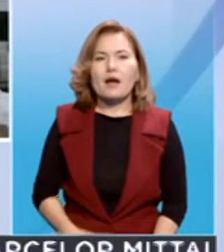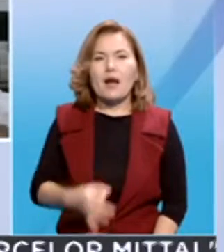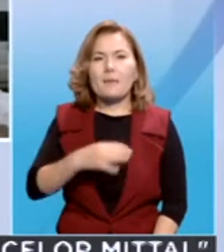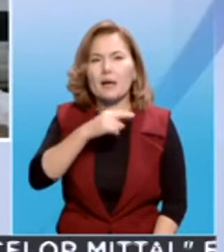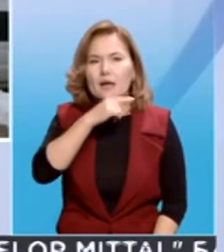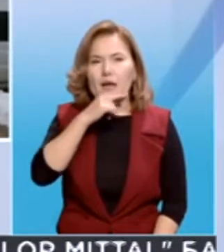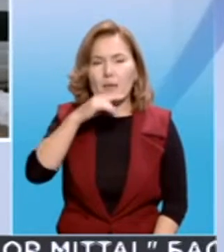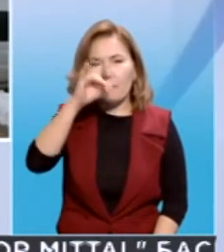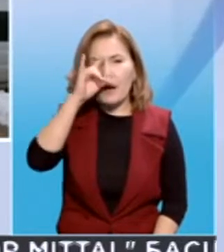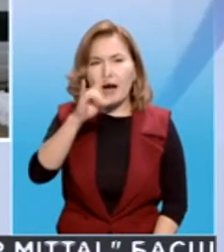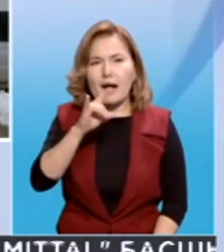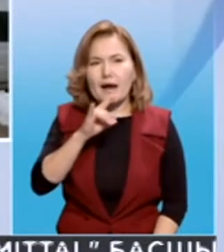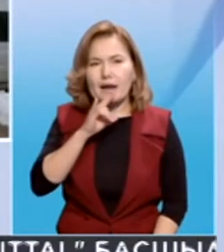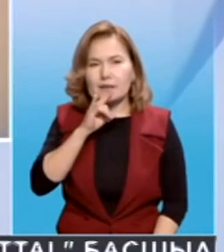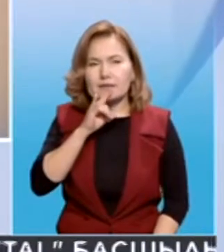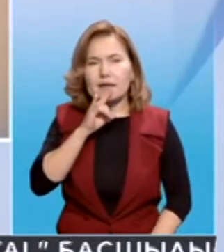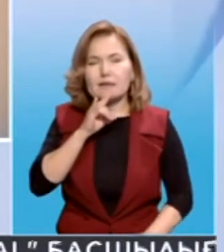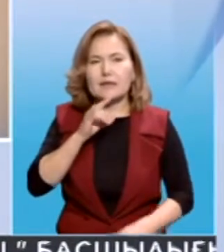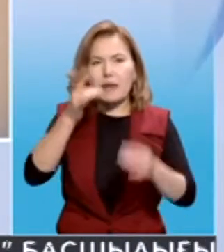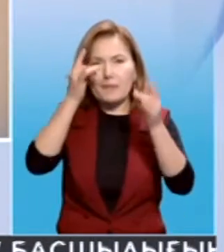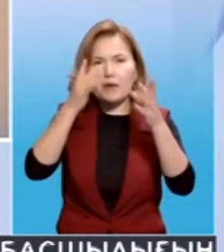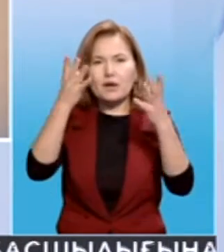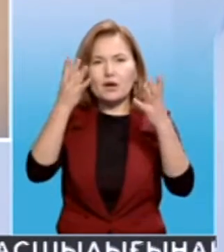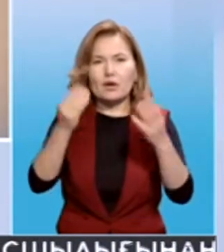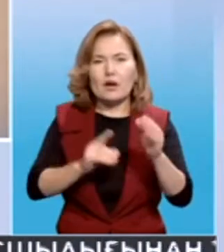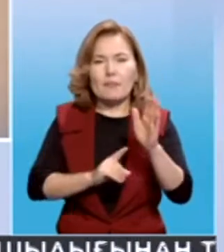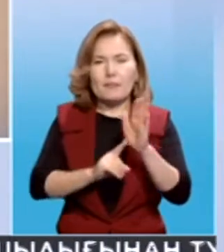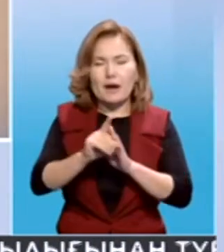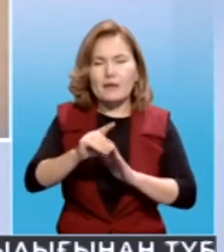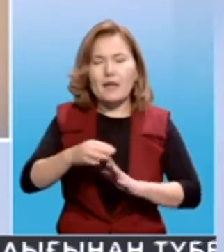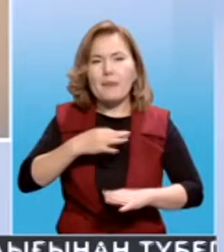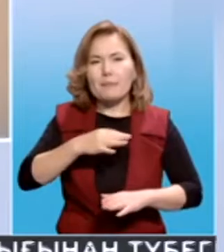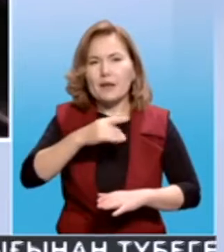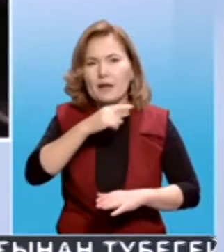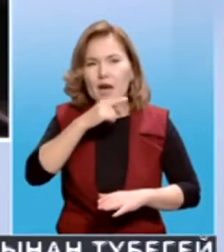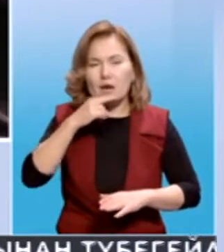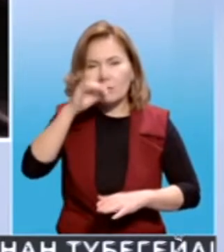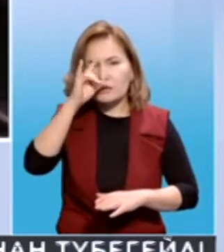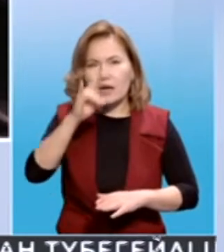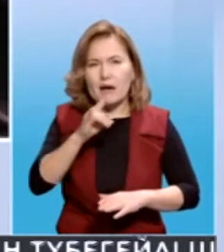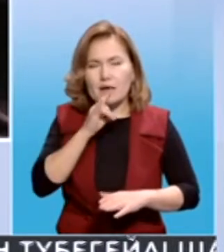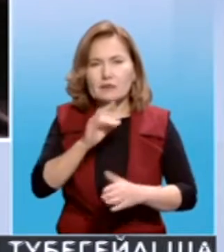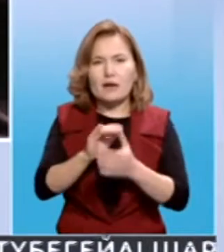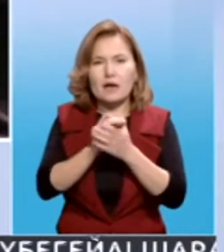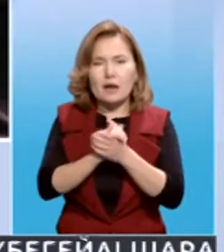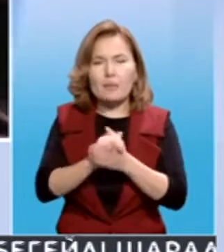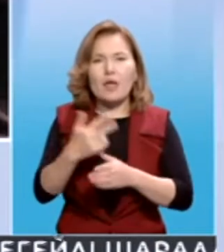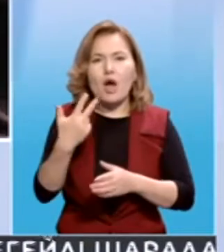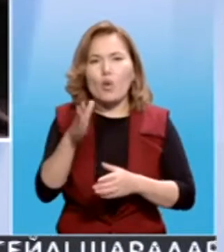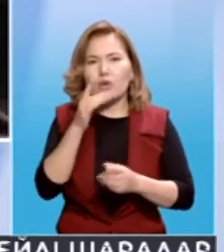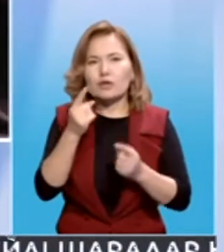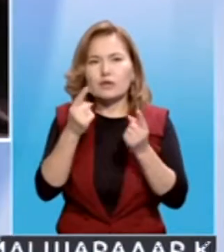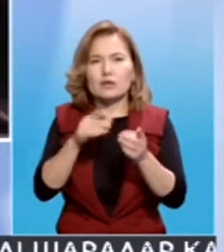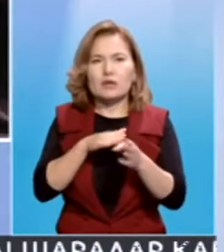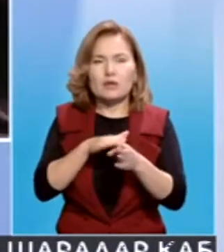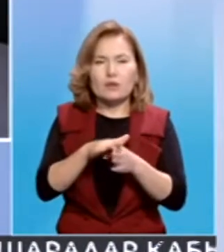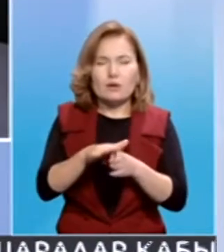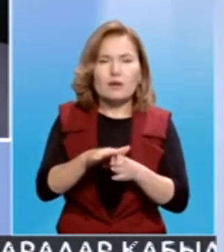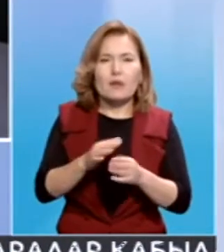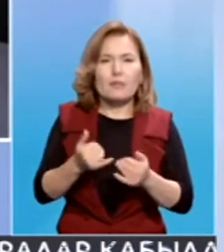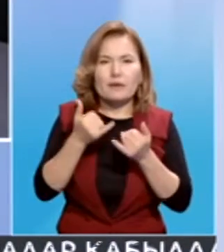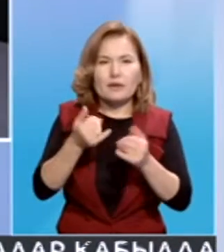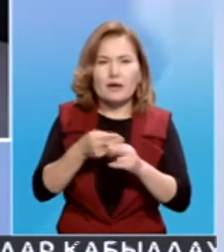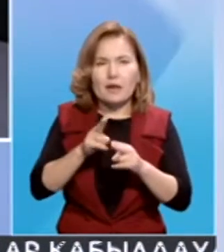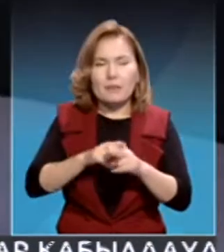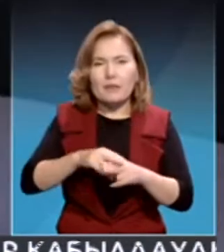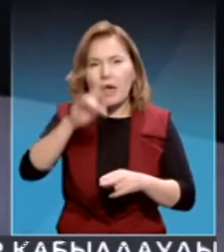Беларусь елінде Қазақстанның мәдениет күндері басталды. Шара екел арасындағы дипломатиялық қарым-қатынасқа 30 жыл толуына орай ұйымдастырылған.